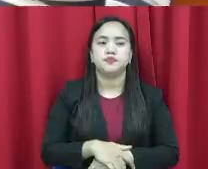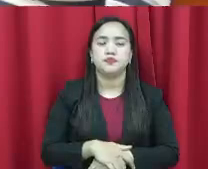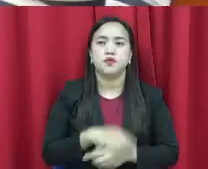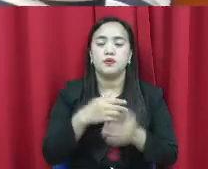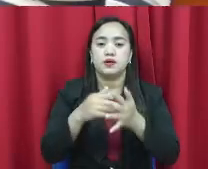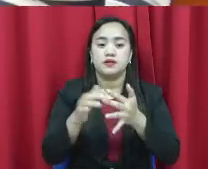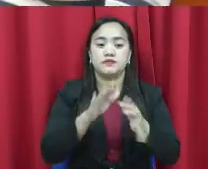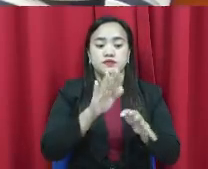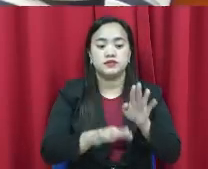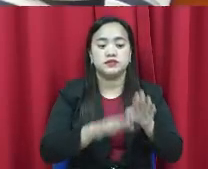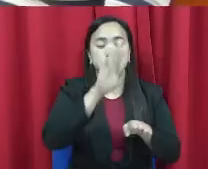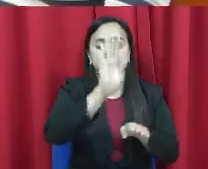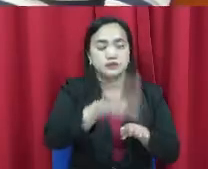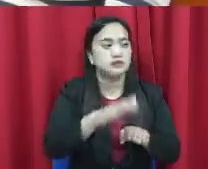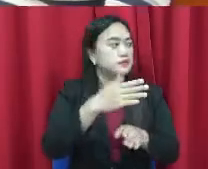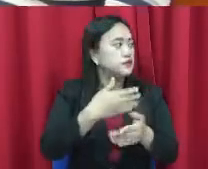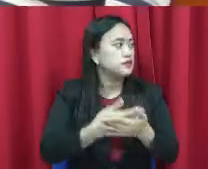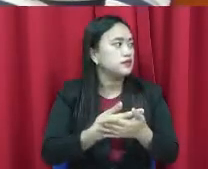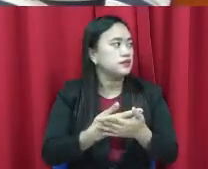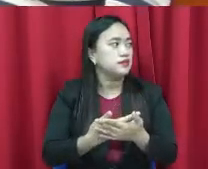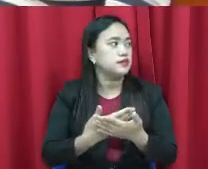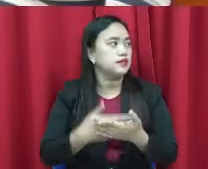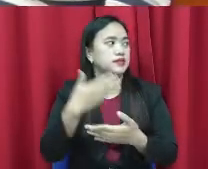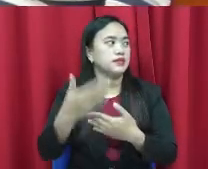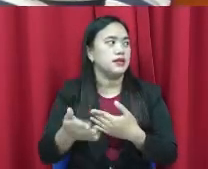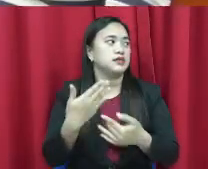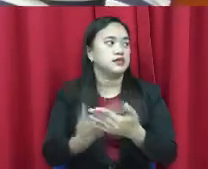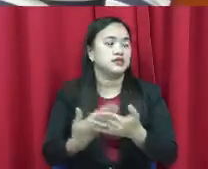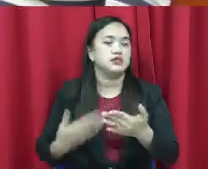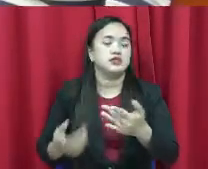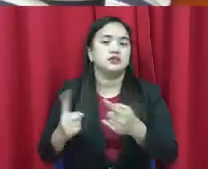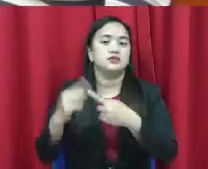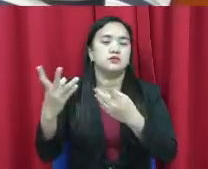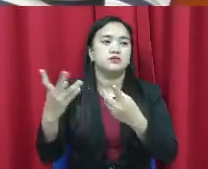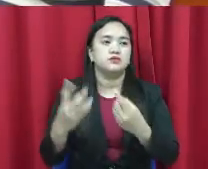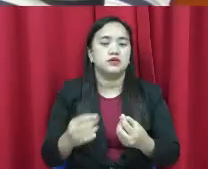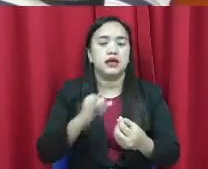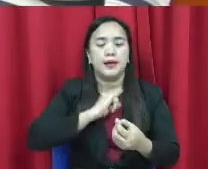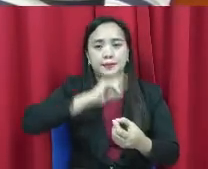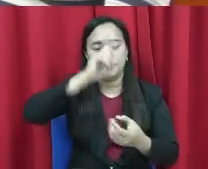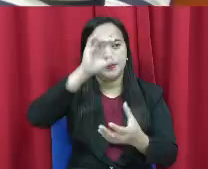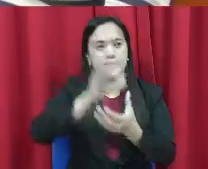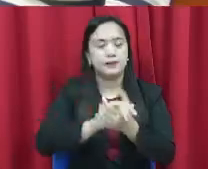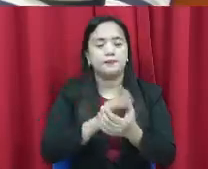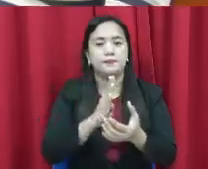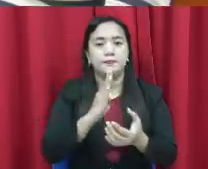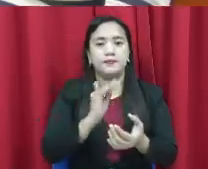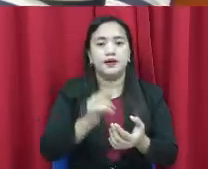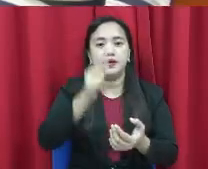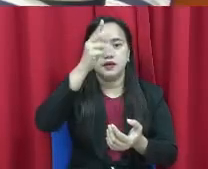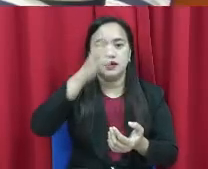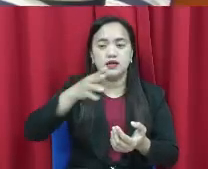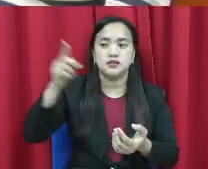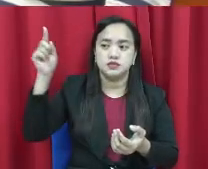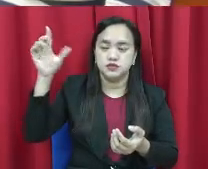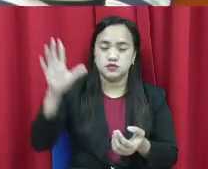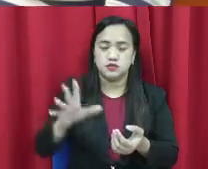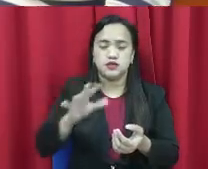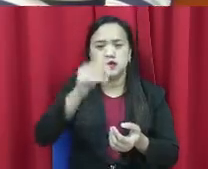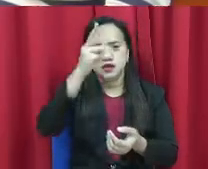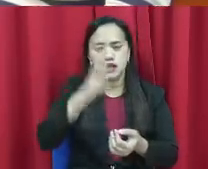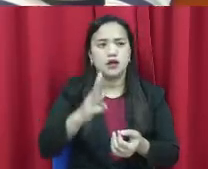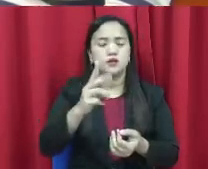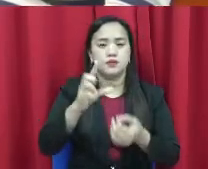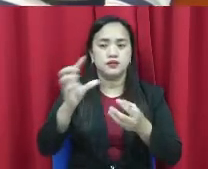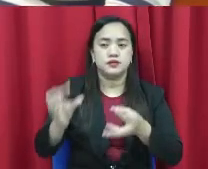steps na gagawin namin magkasama kaming gagawin k sabi ko ako naniniwala koo biyaya ng panginoon na pagkakalooban